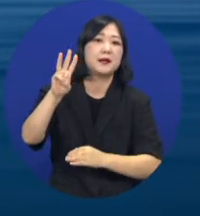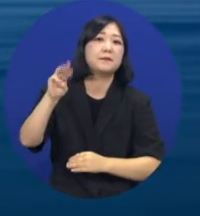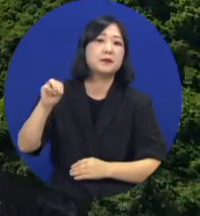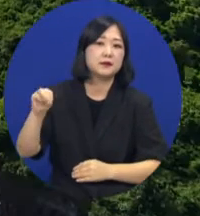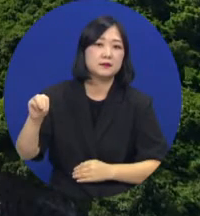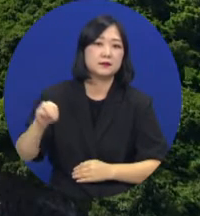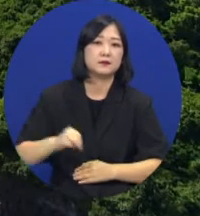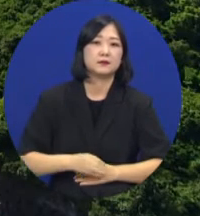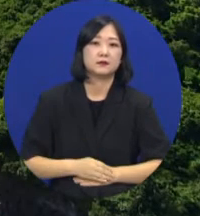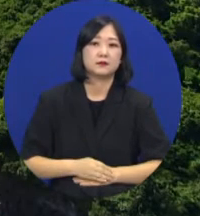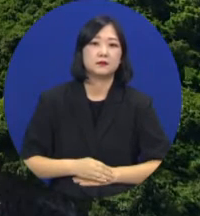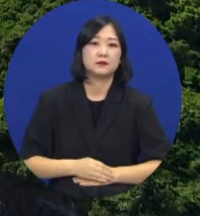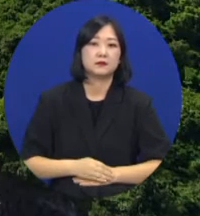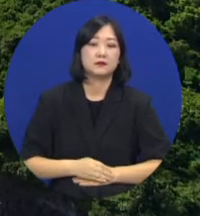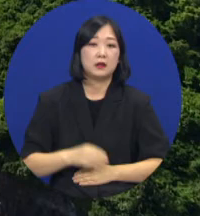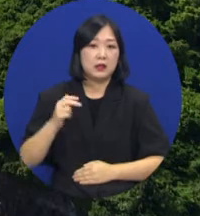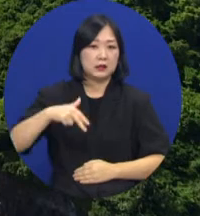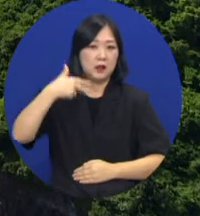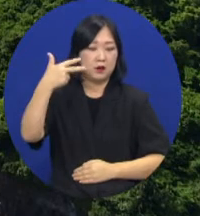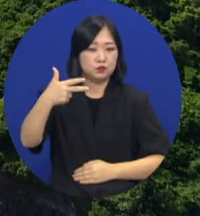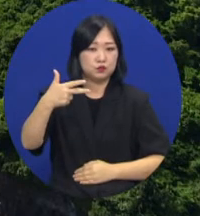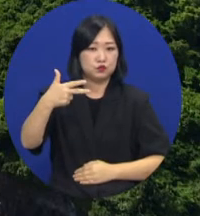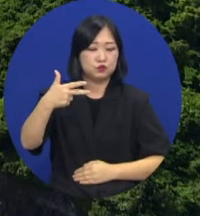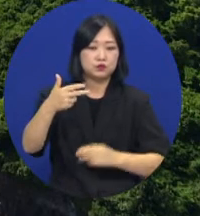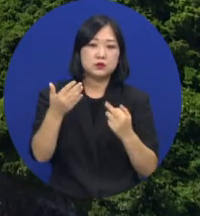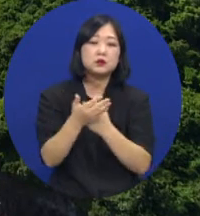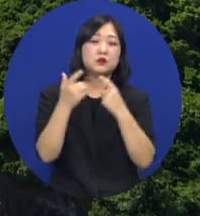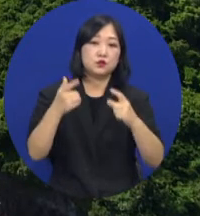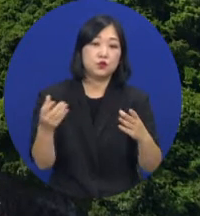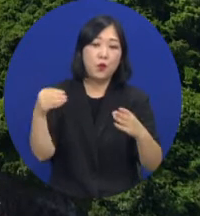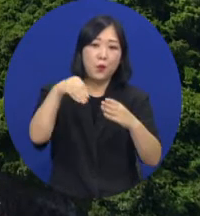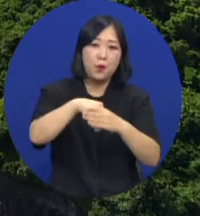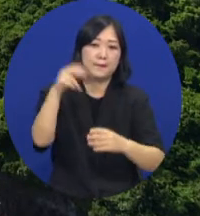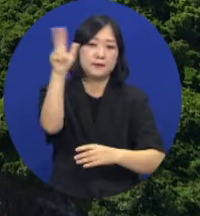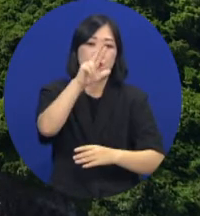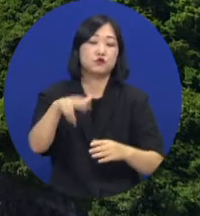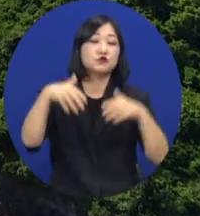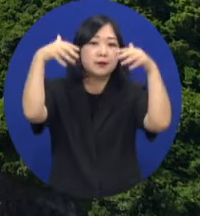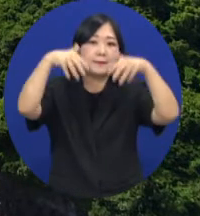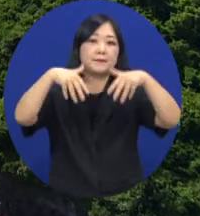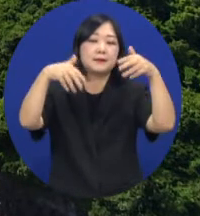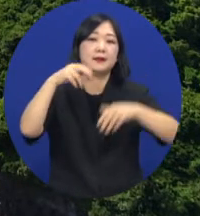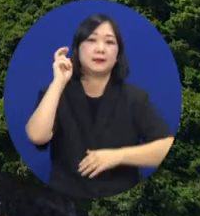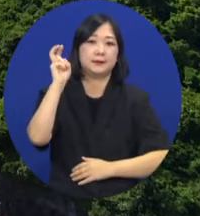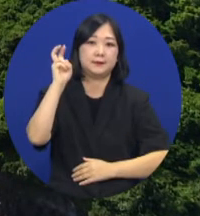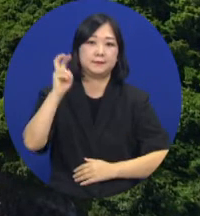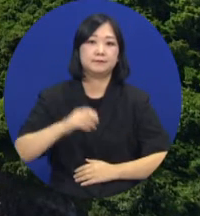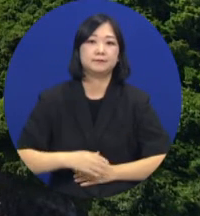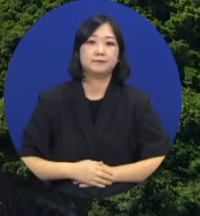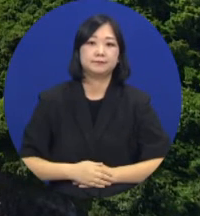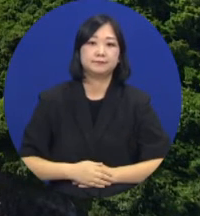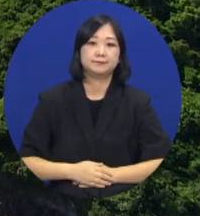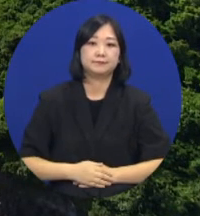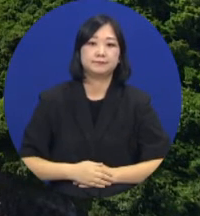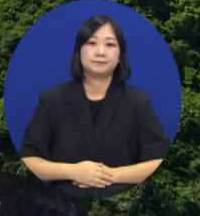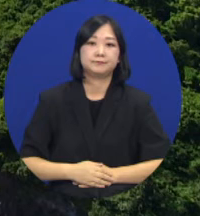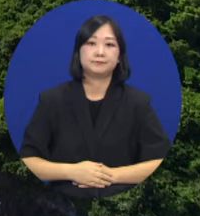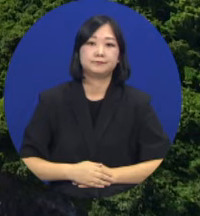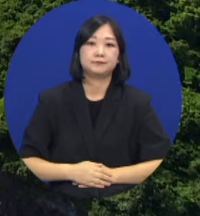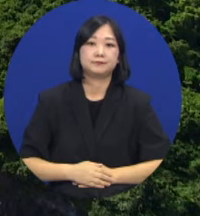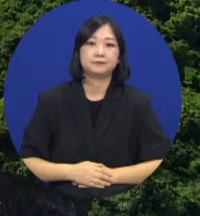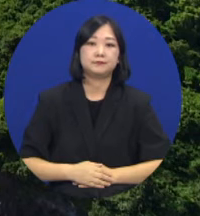일겠습니다. 다음 주 초반에는 제주를 포함한 전국에 비가 내릴 전망입니다. 날씨였습니다. 네,